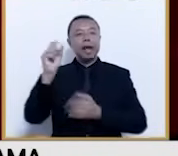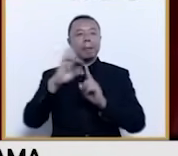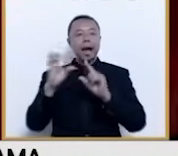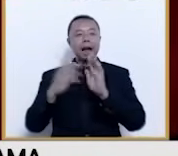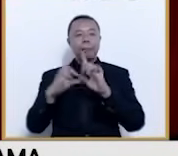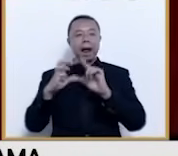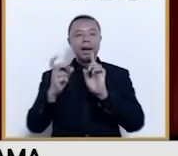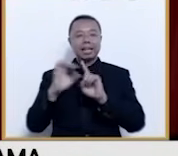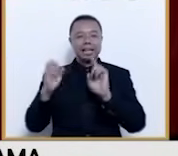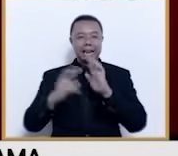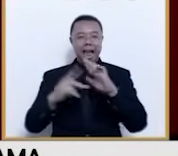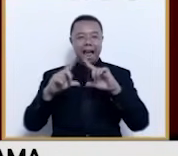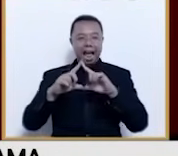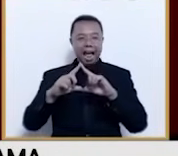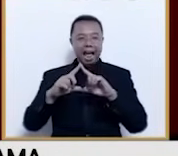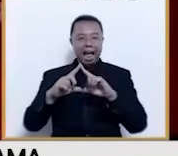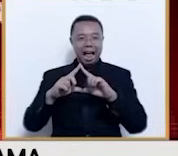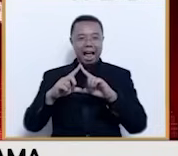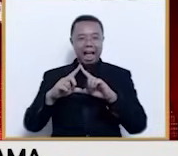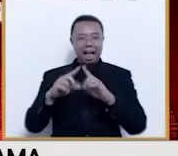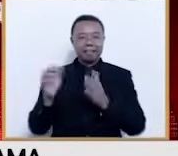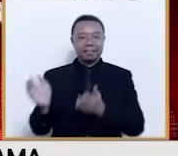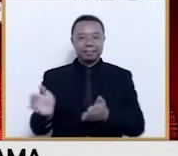Universitas Paramadina.